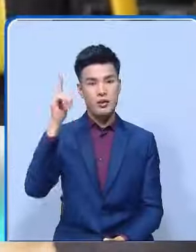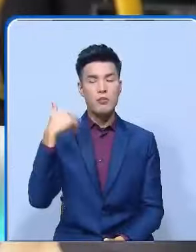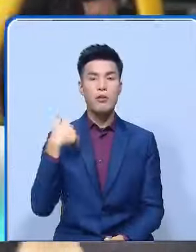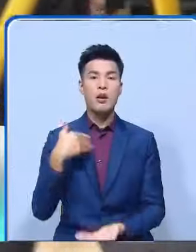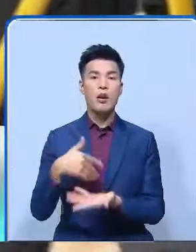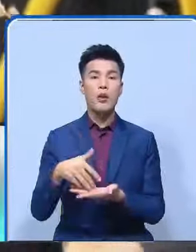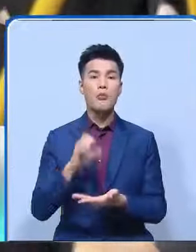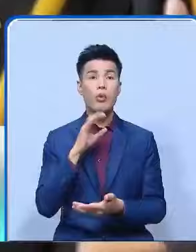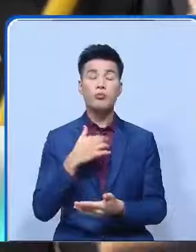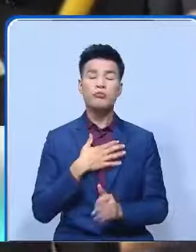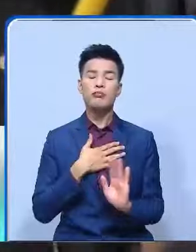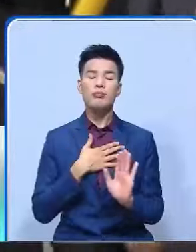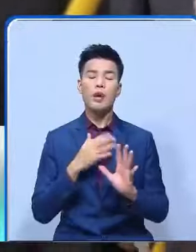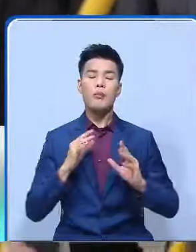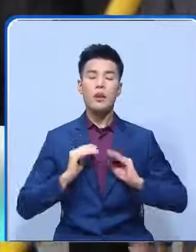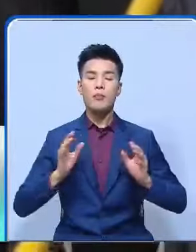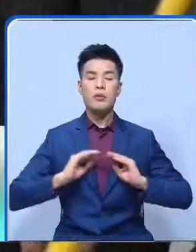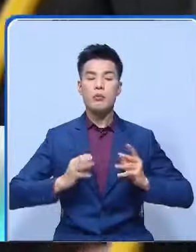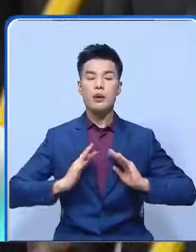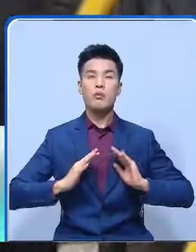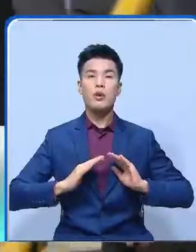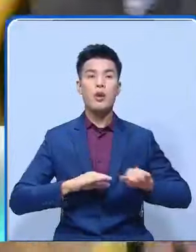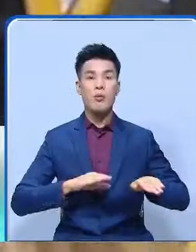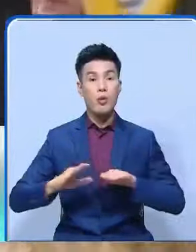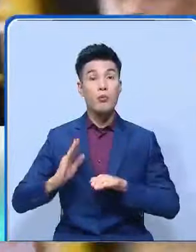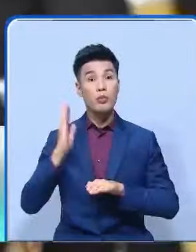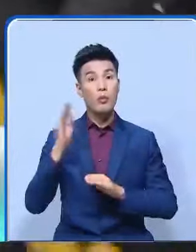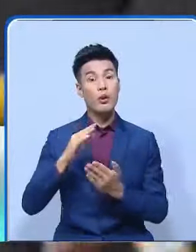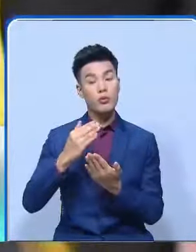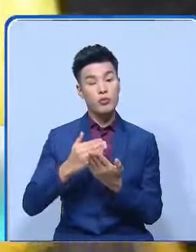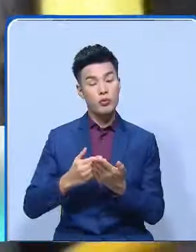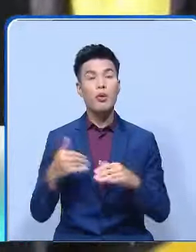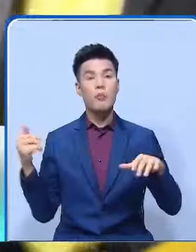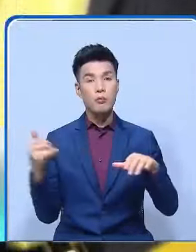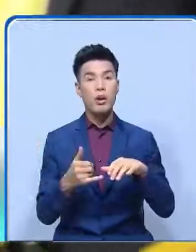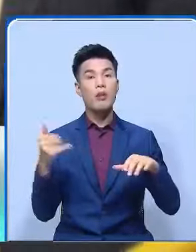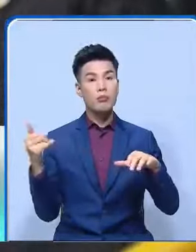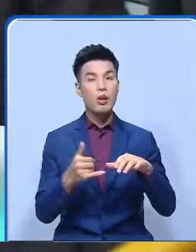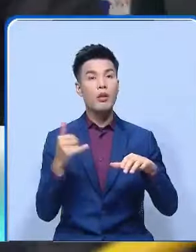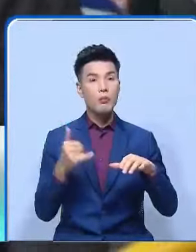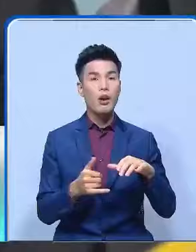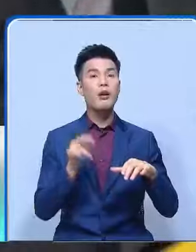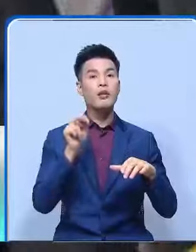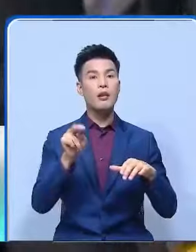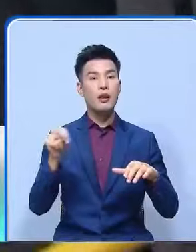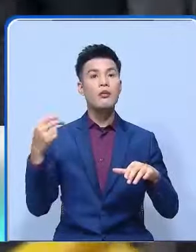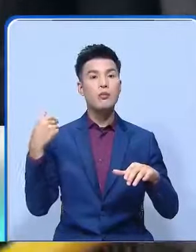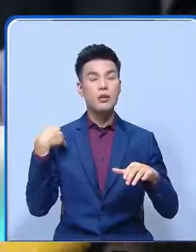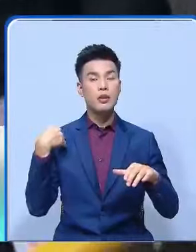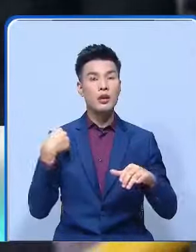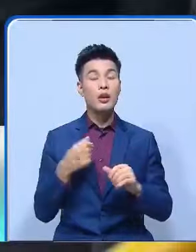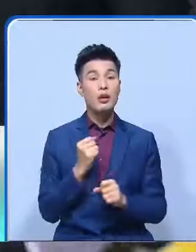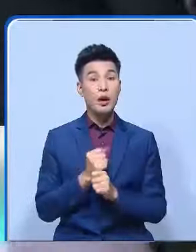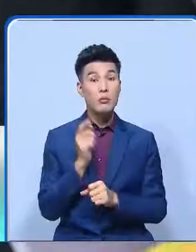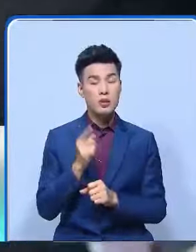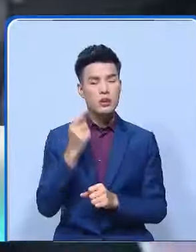เสธในชั้นสอบคำให้การยืนยันว่าพร้อมจะมาฟังการสืบพยานทุกนัดเพื่อพิสูจน์ความบริสุทธิ์ของตัวเองเรื่องการพิสูจน์ความจริงก็ค่อนข้างมั่